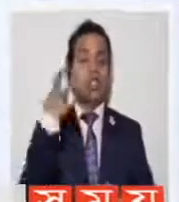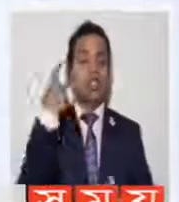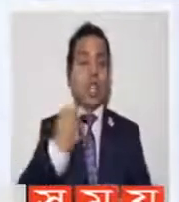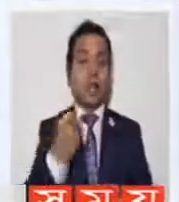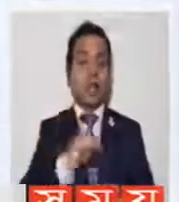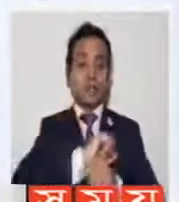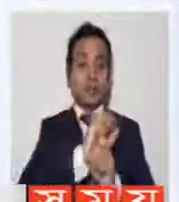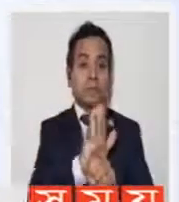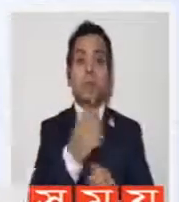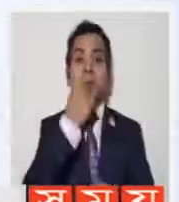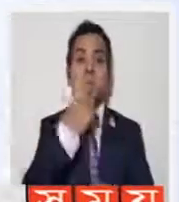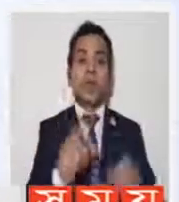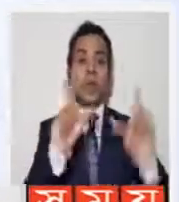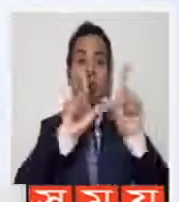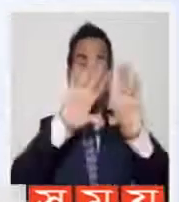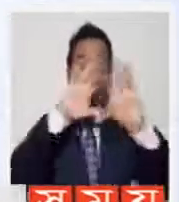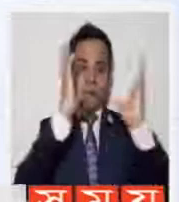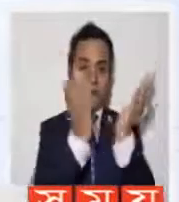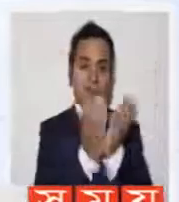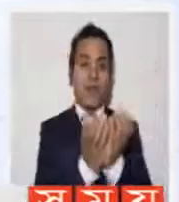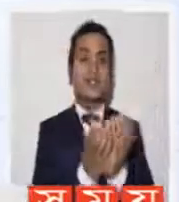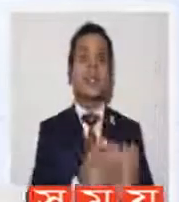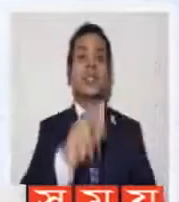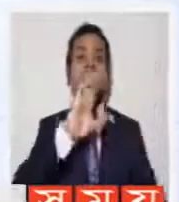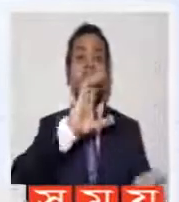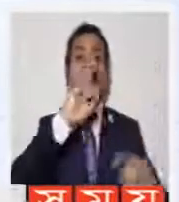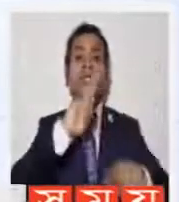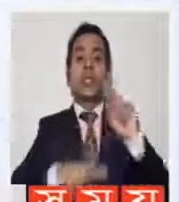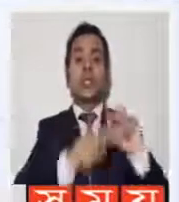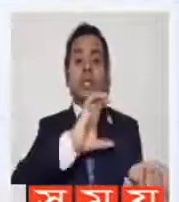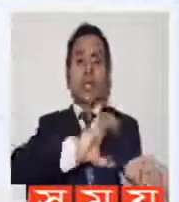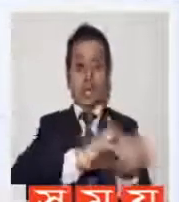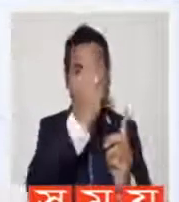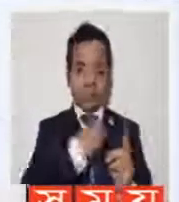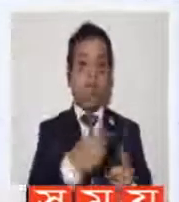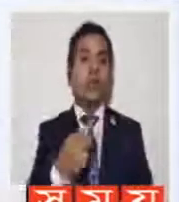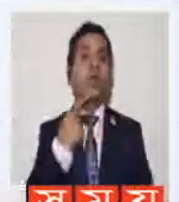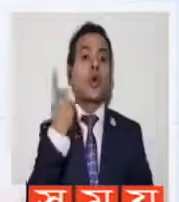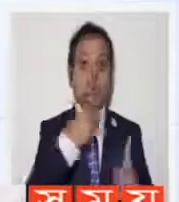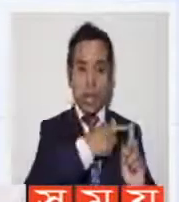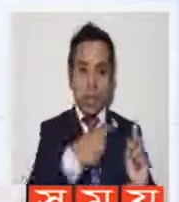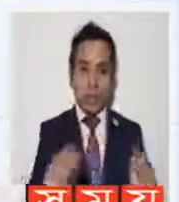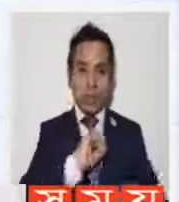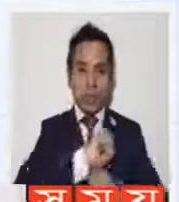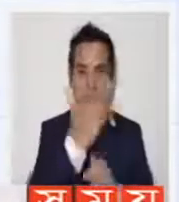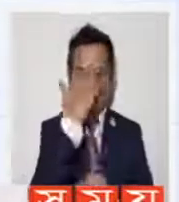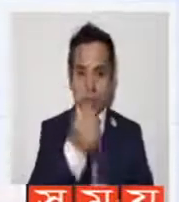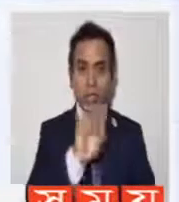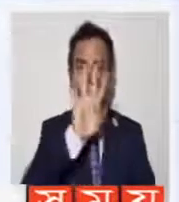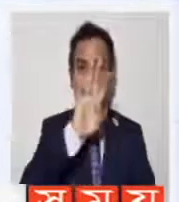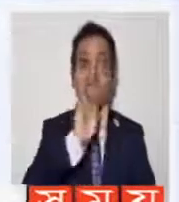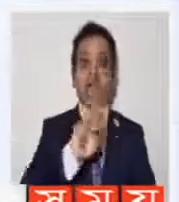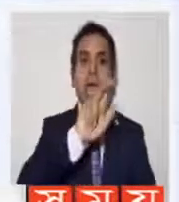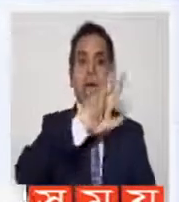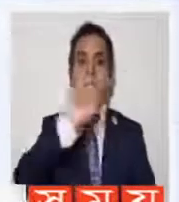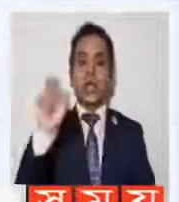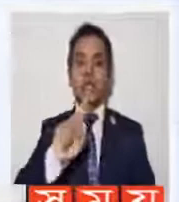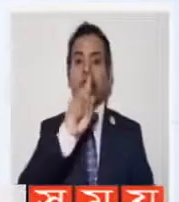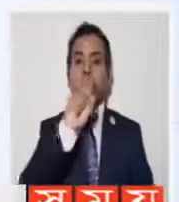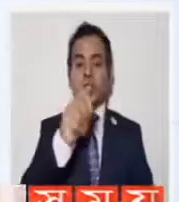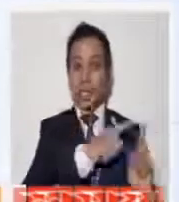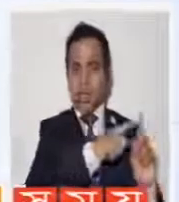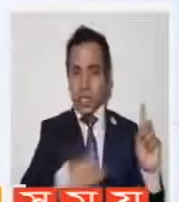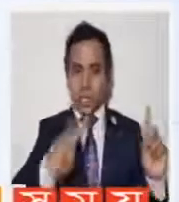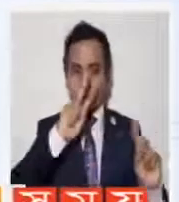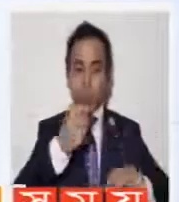এই ছিল আমাদের বাংলাদেশ পরিস্থিতি। এবার আমরা দক্ষিণ এশিয়া ১৯ পরিস্থিতির দিকে দেখলে, যেটা আমরা সংগ্রহ করেছি বিশ্ব স্বাস্থ্য সংস্থা